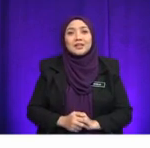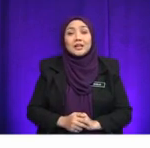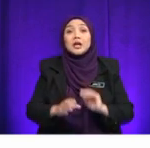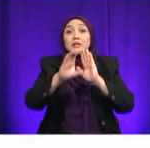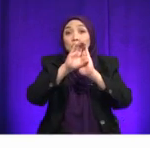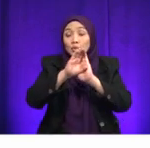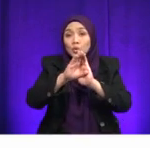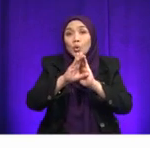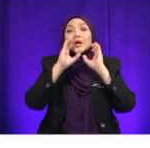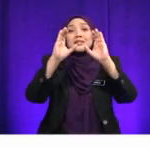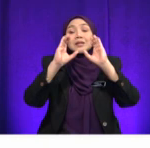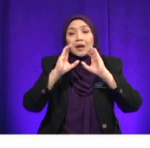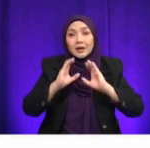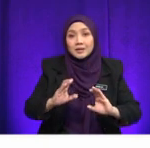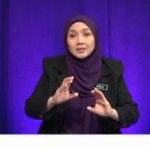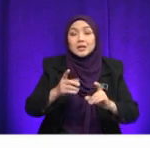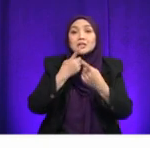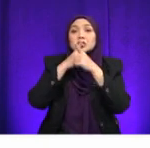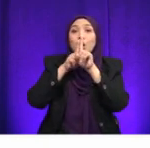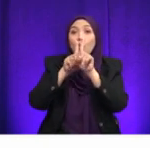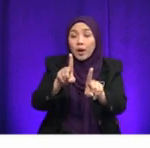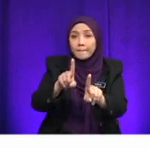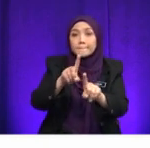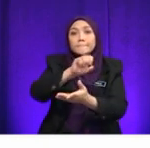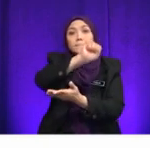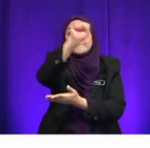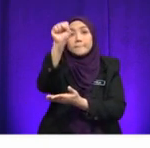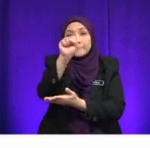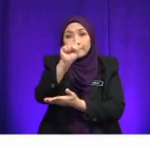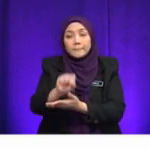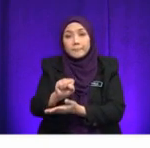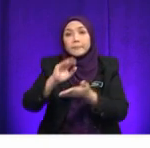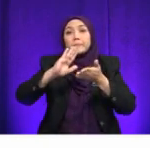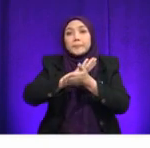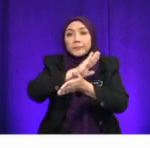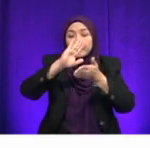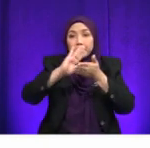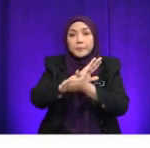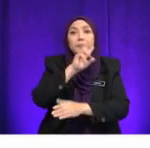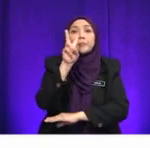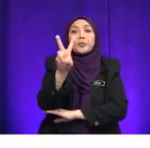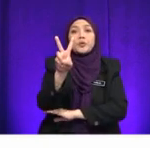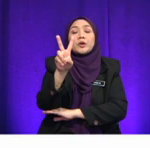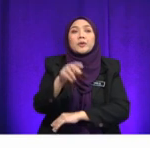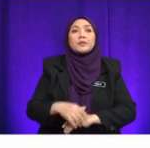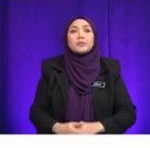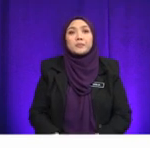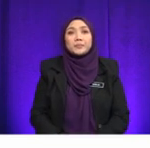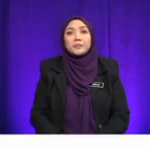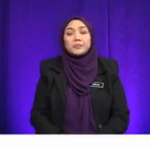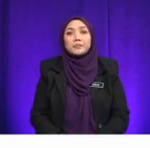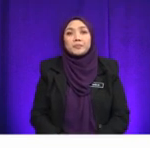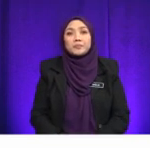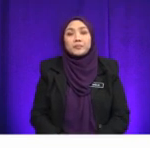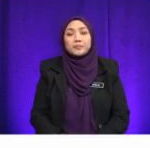pertama kita ambil daripada petikan yaitu penduduk tempatan menentang Oke melenteng